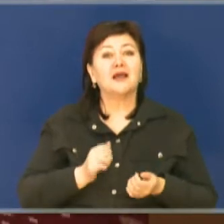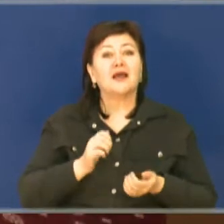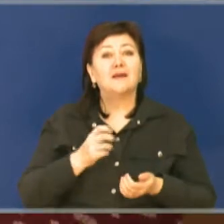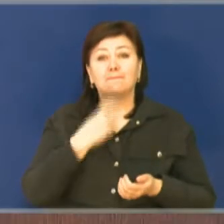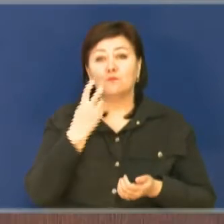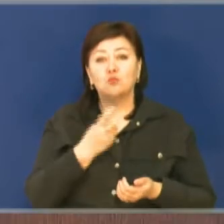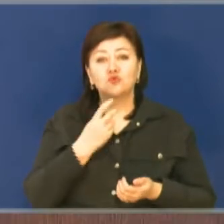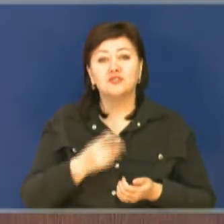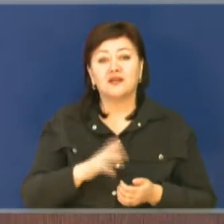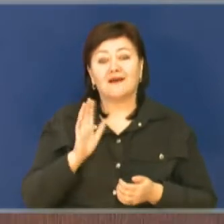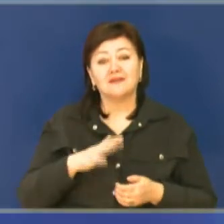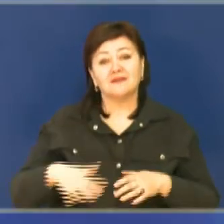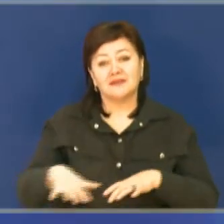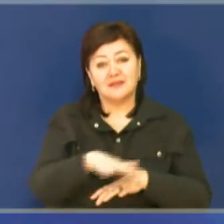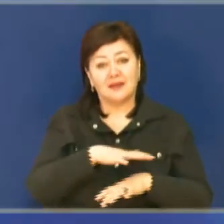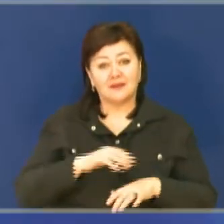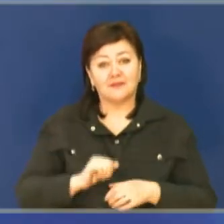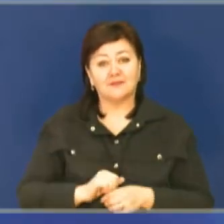направлении будет продолжена.